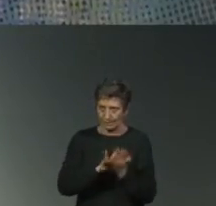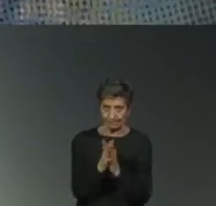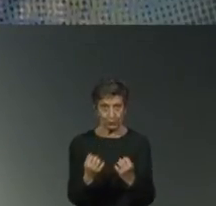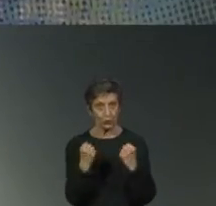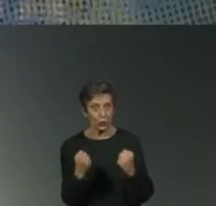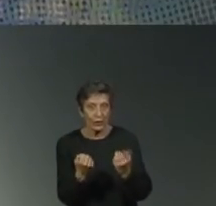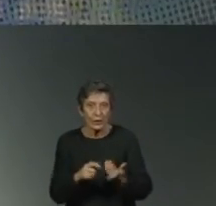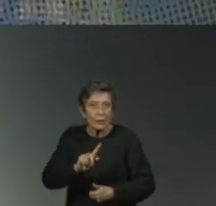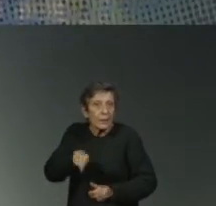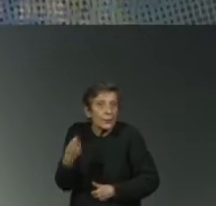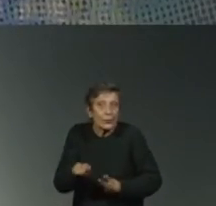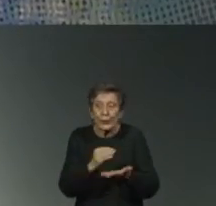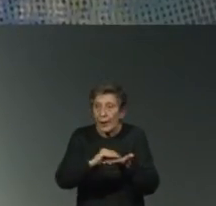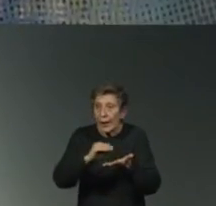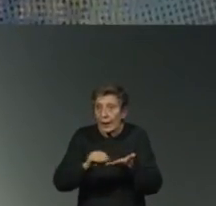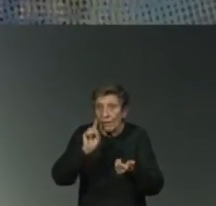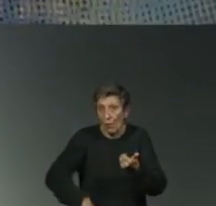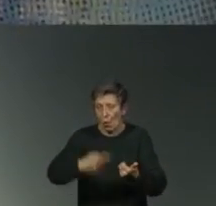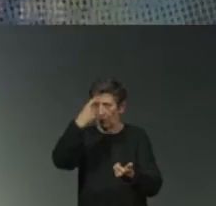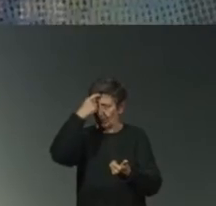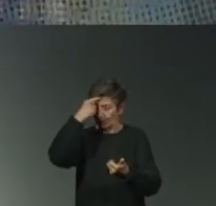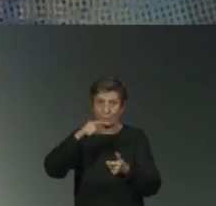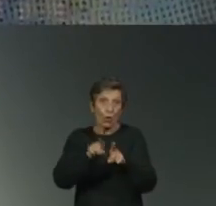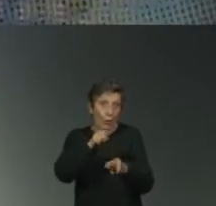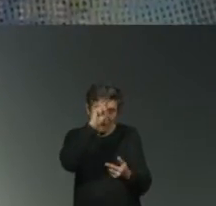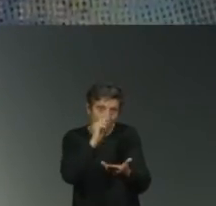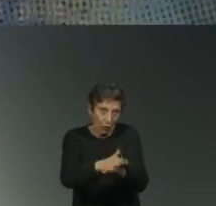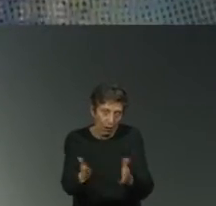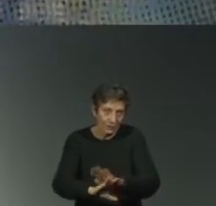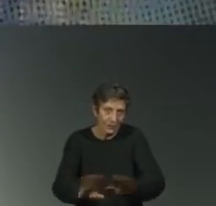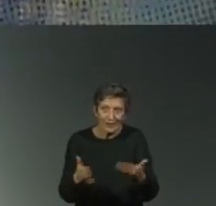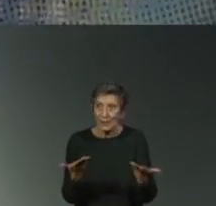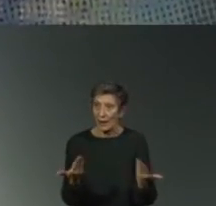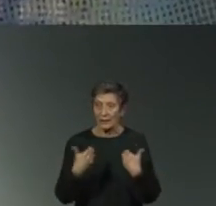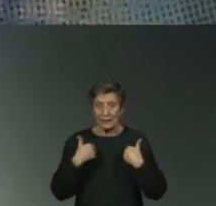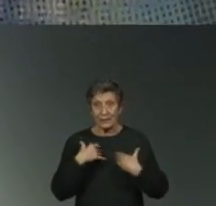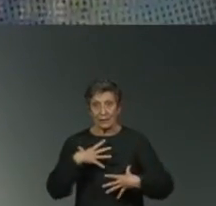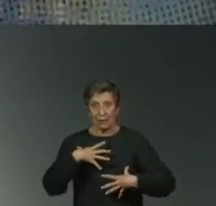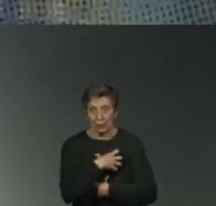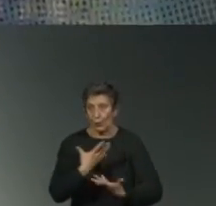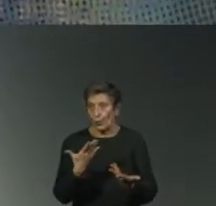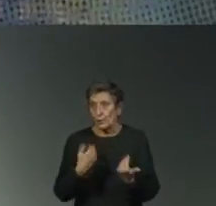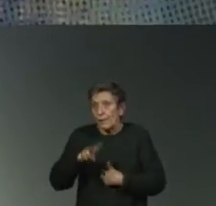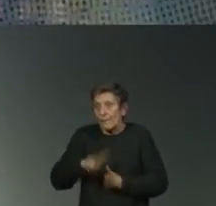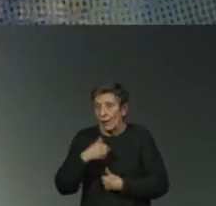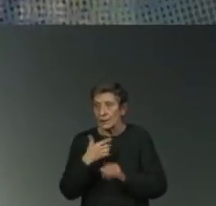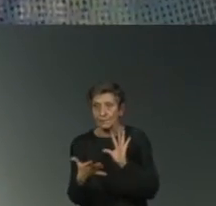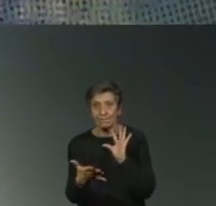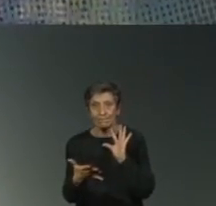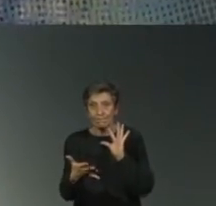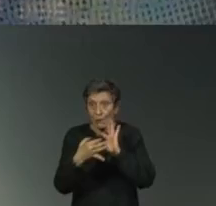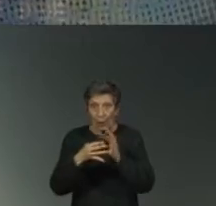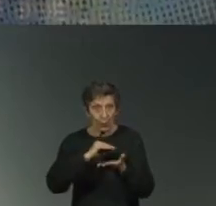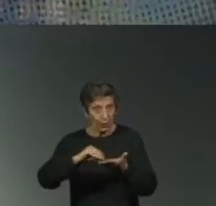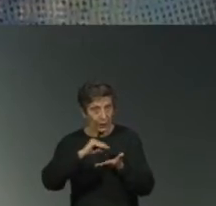de foi, écrire. Et on peut craindre, et moi qui suis d'une nature très anxieuse et qui ai un rapport très anxieux à